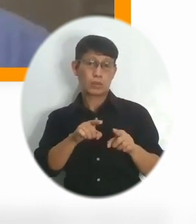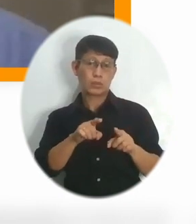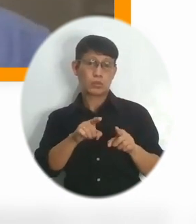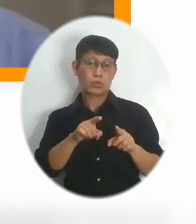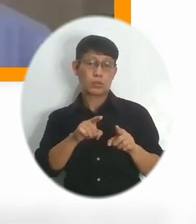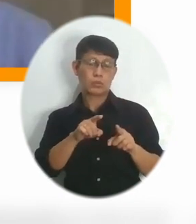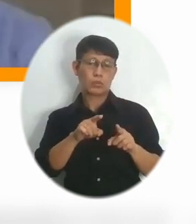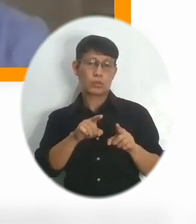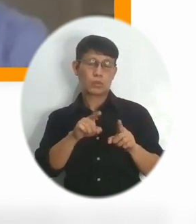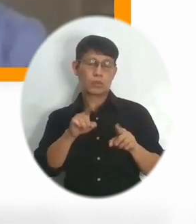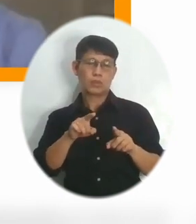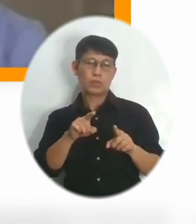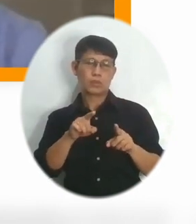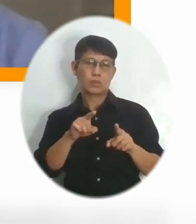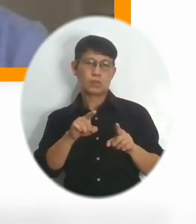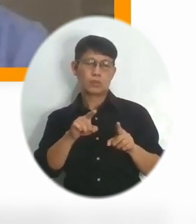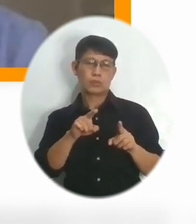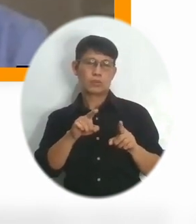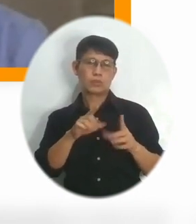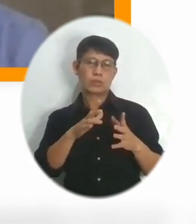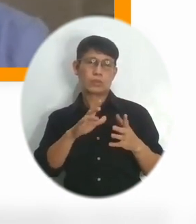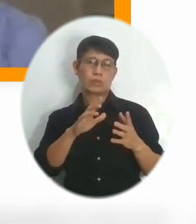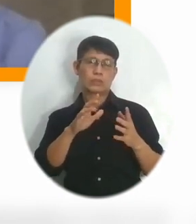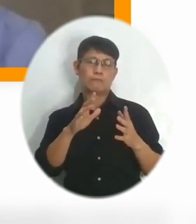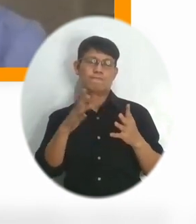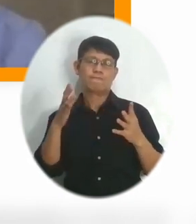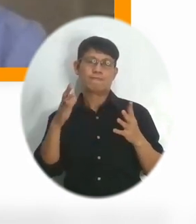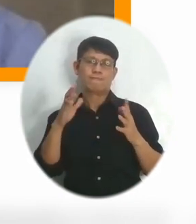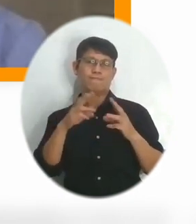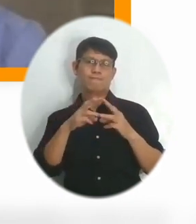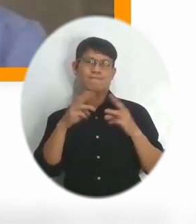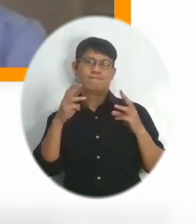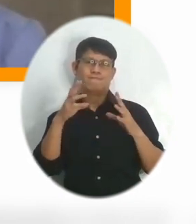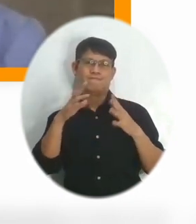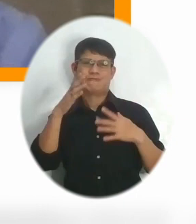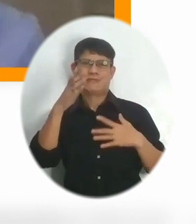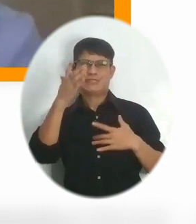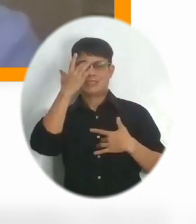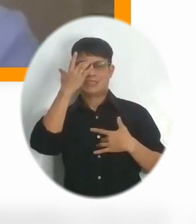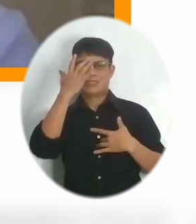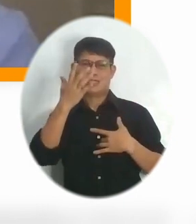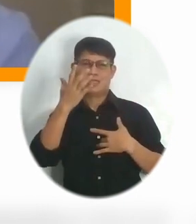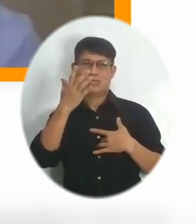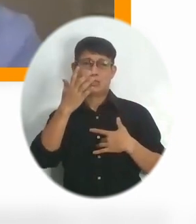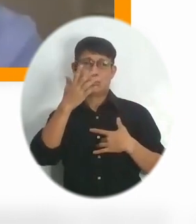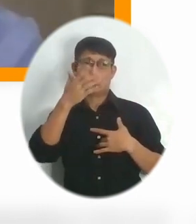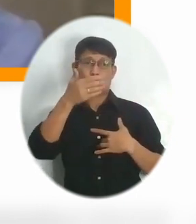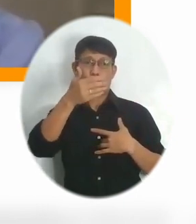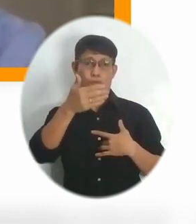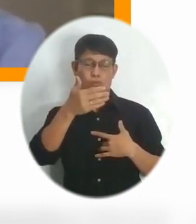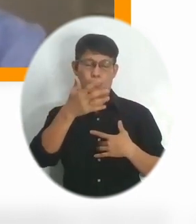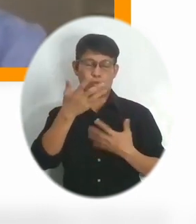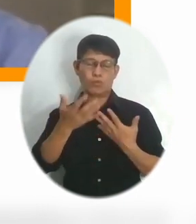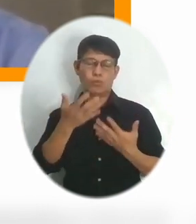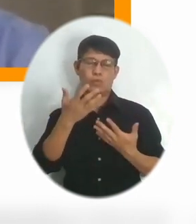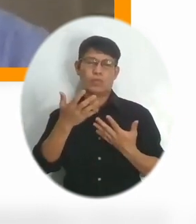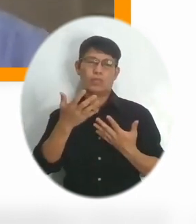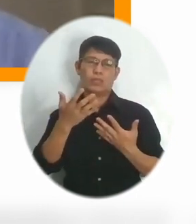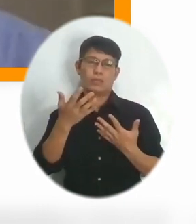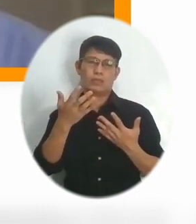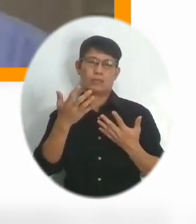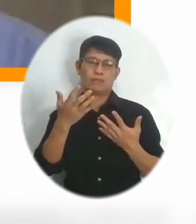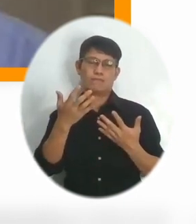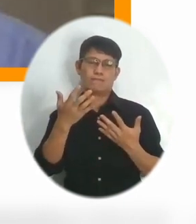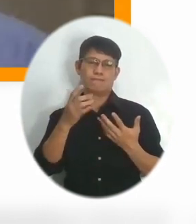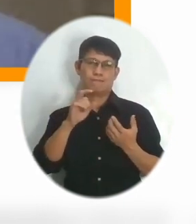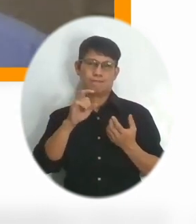niya, lalaki ang gastos natin, lalala ang sakit, mas malaki ang gagastos yun, mas masama pa ang